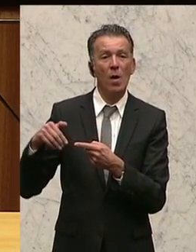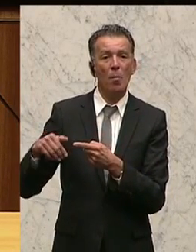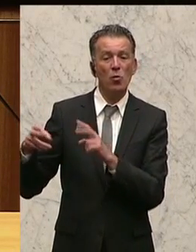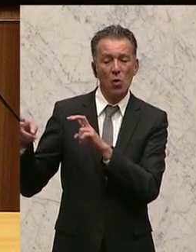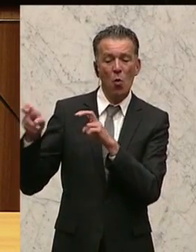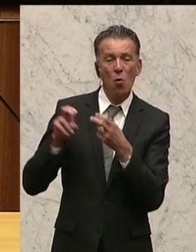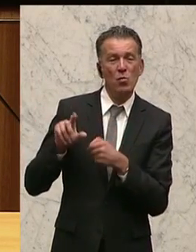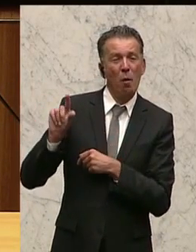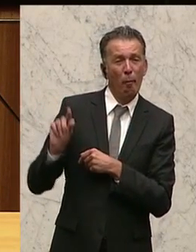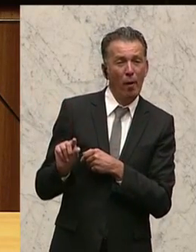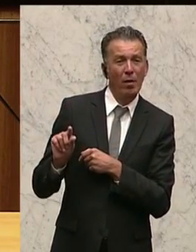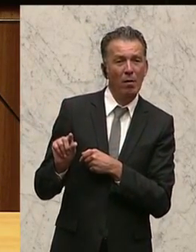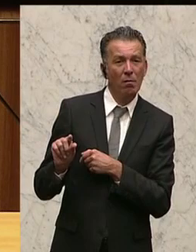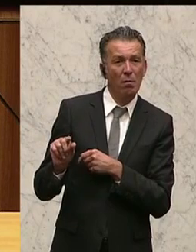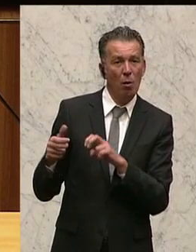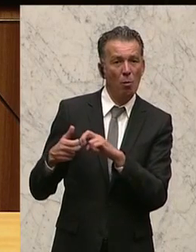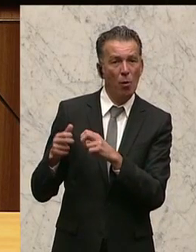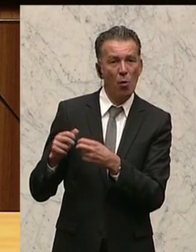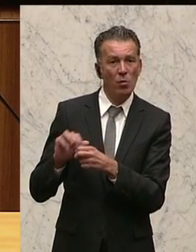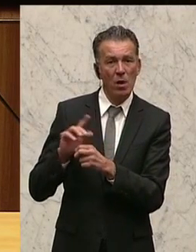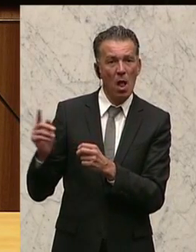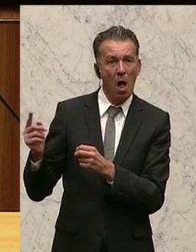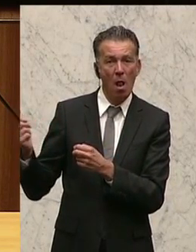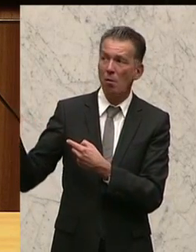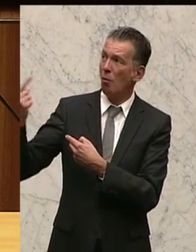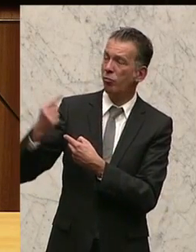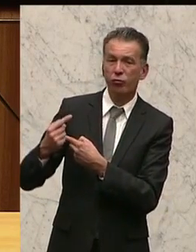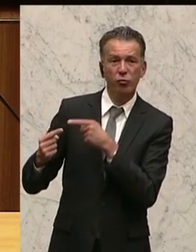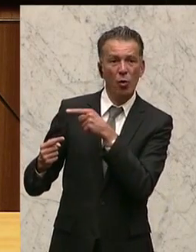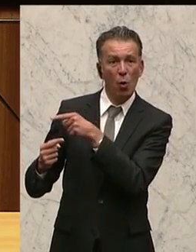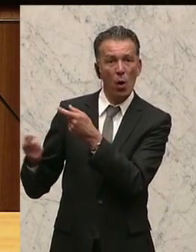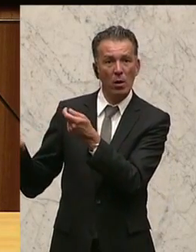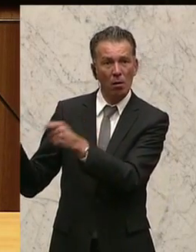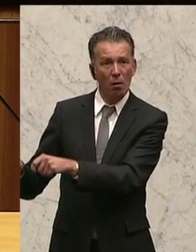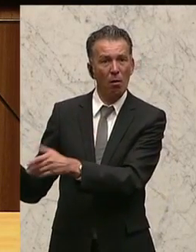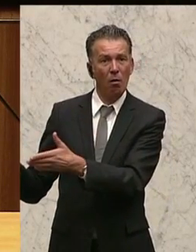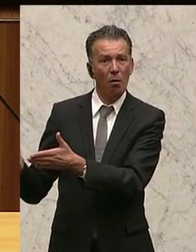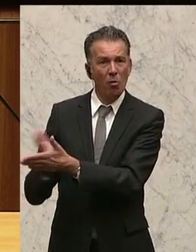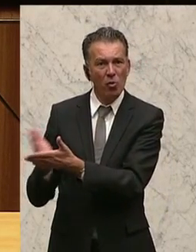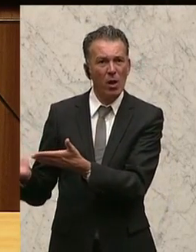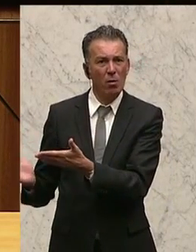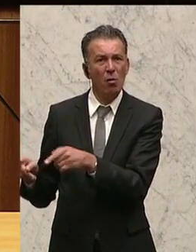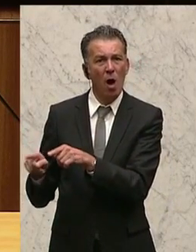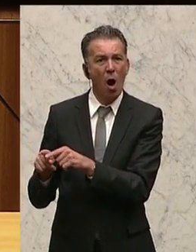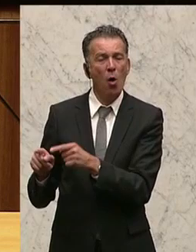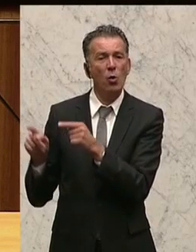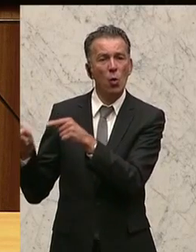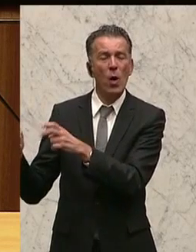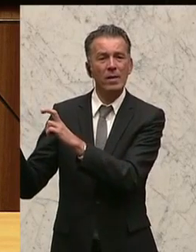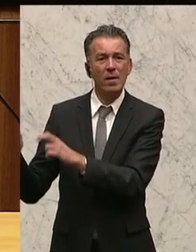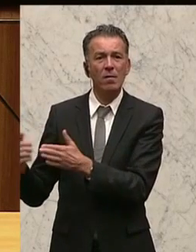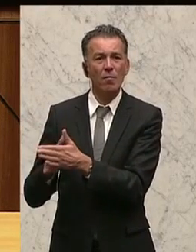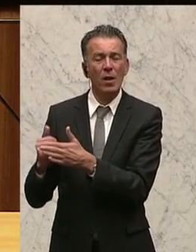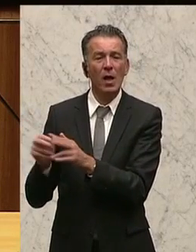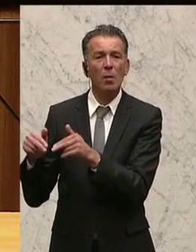müssen. Alles, was aus Brüssel kommt, beschließt dort irgendwer. Und dort sitzen auch Vertreter des Bundesministeriums für Justiz